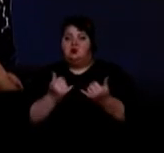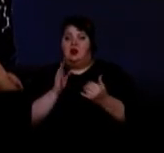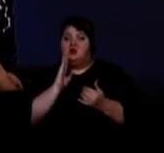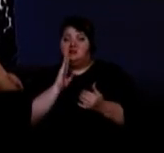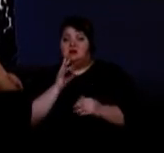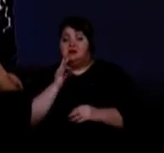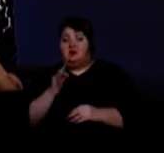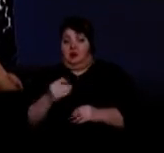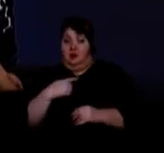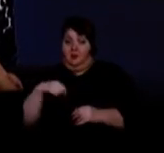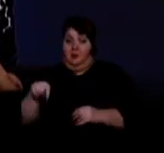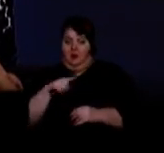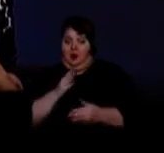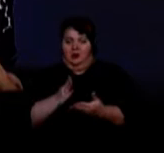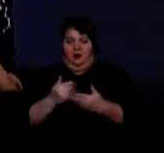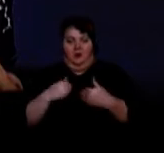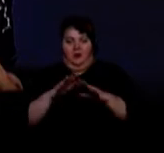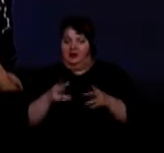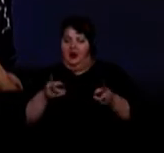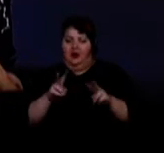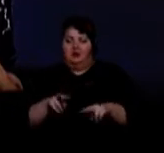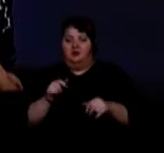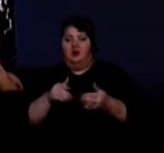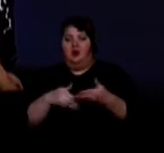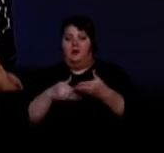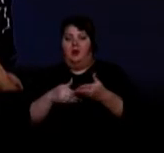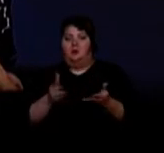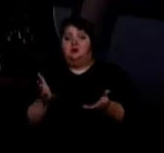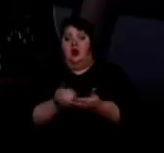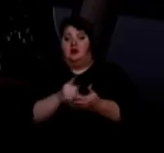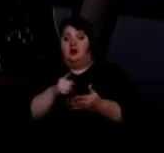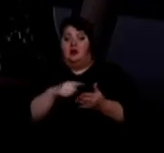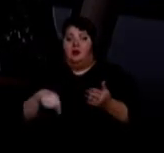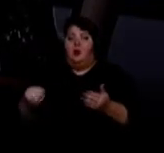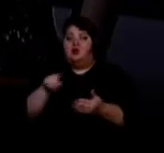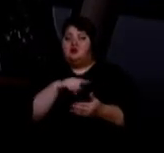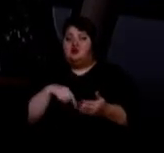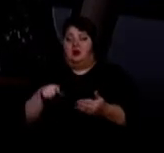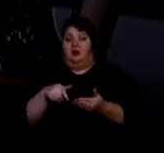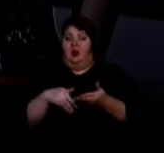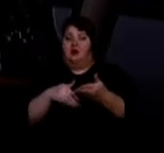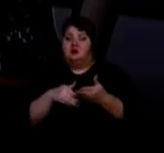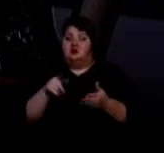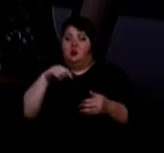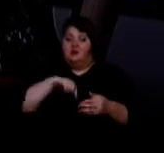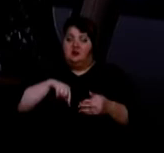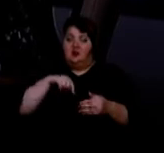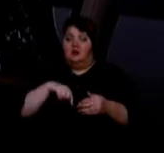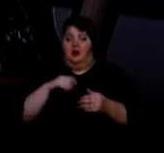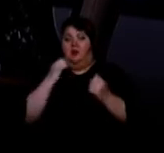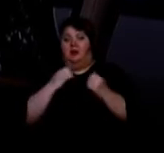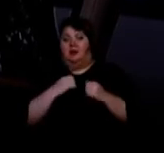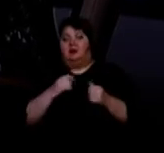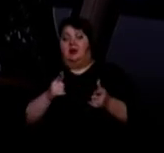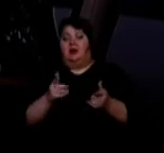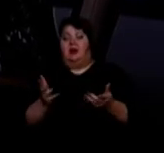сказать, во-первых, мы есть, мы не оставим, и помочь найти в ее окружении ресурс, в ней самой найти, благодаря классам,